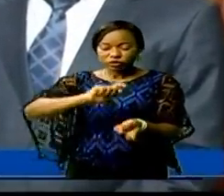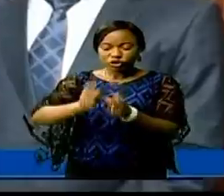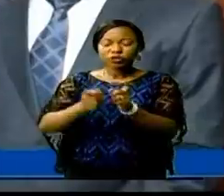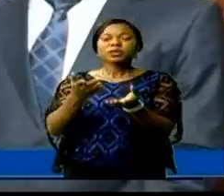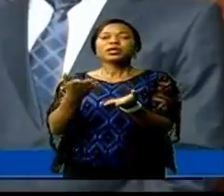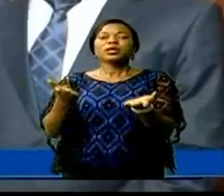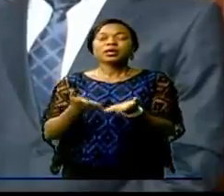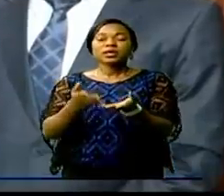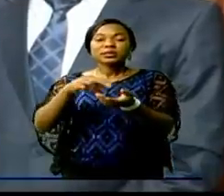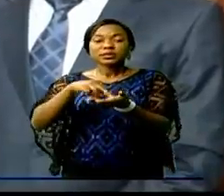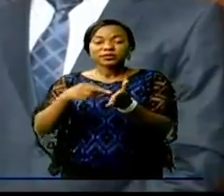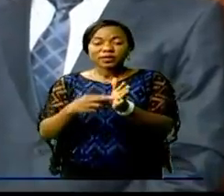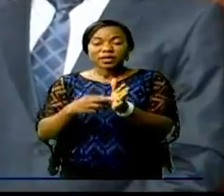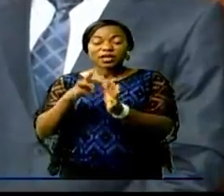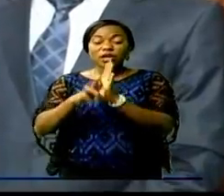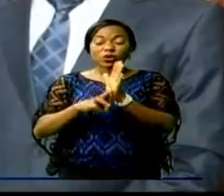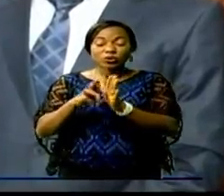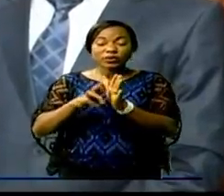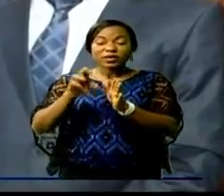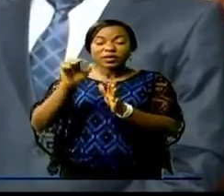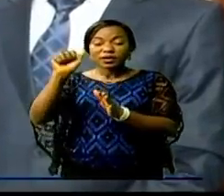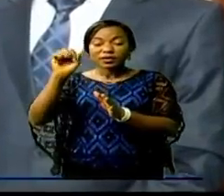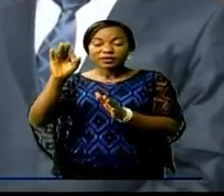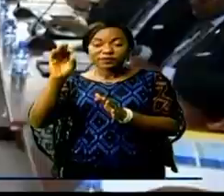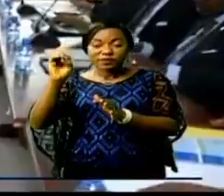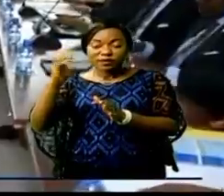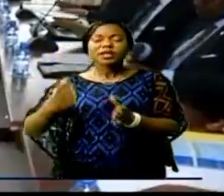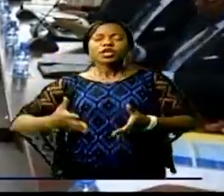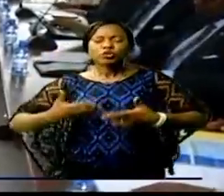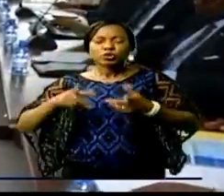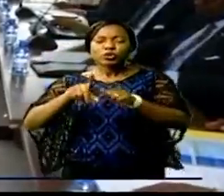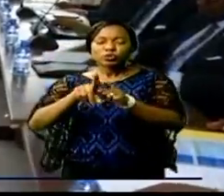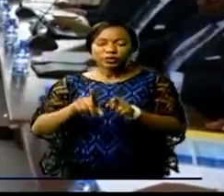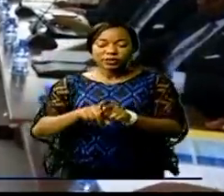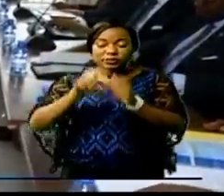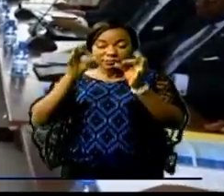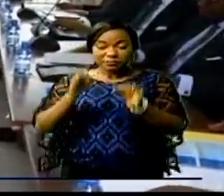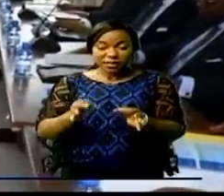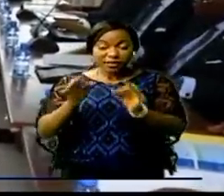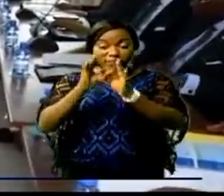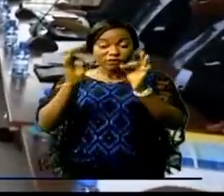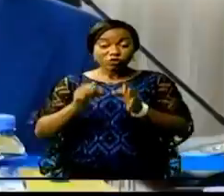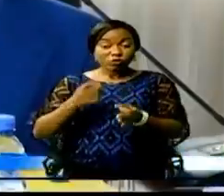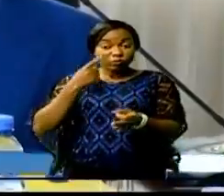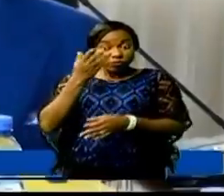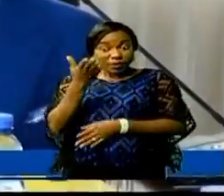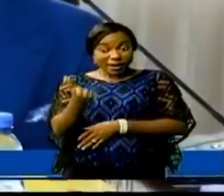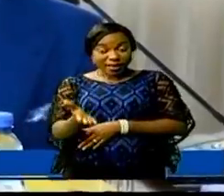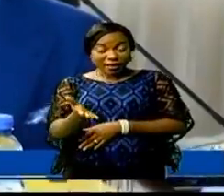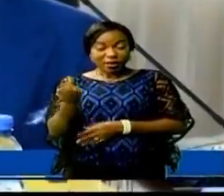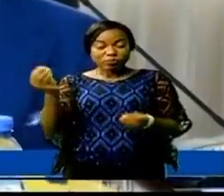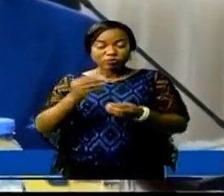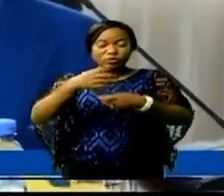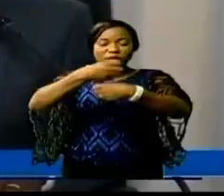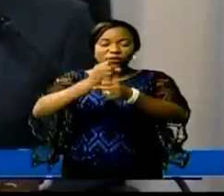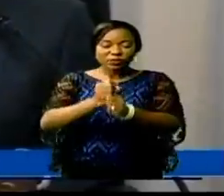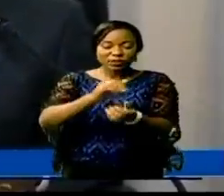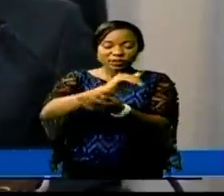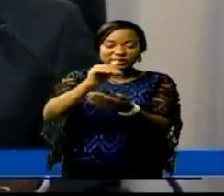c'est là où est le rôle de la FEC et même la joie de la FEC. Par ailleurs, ce forum vise également à la création d'un